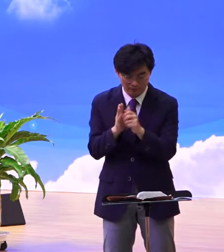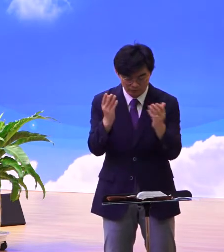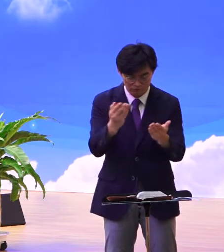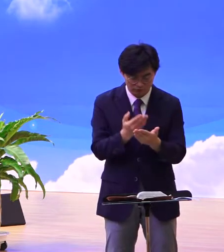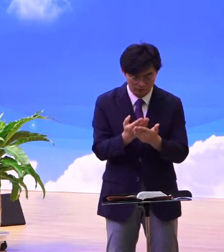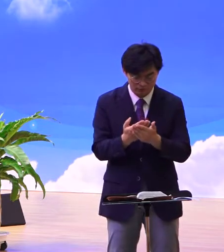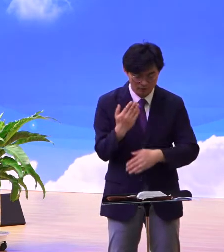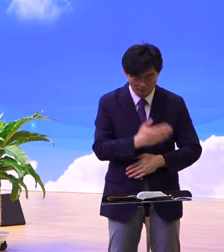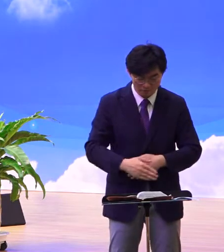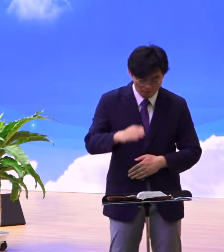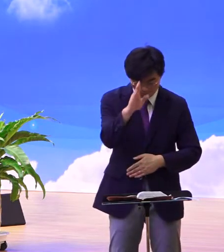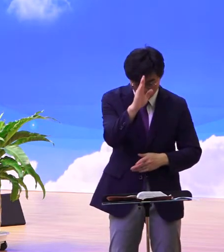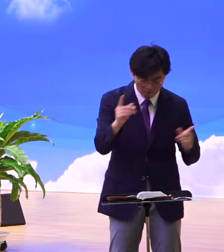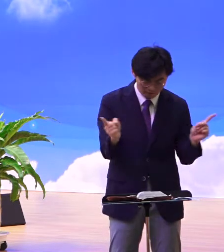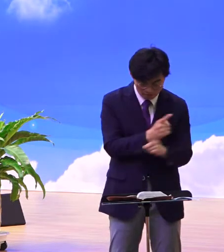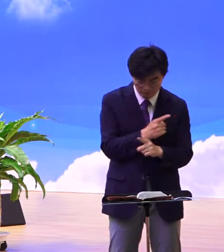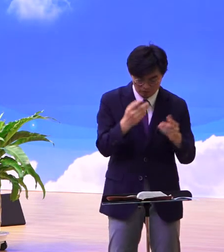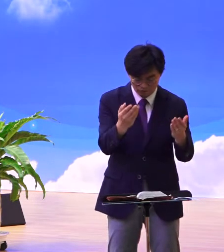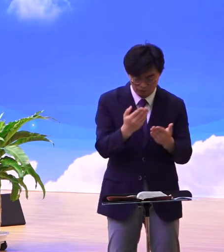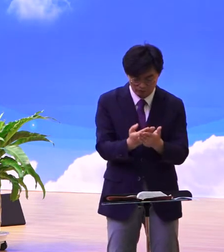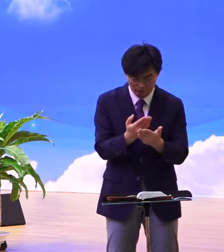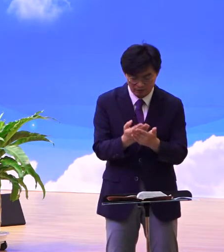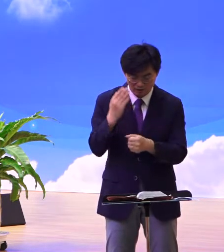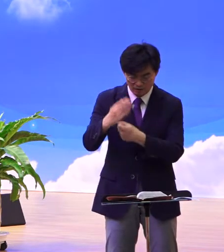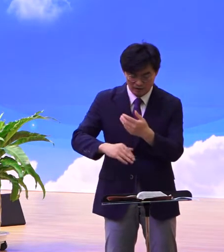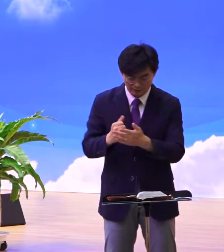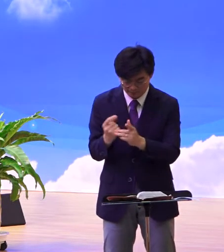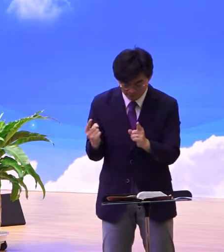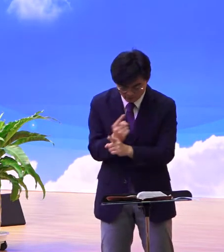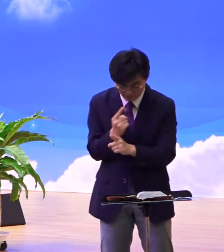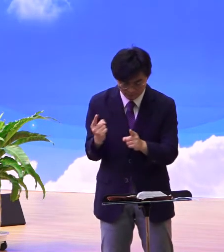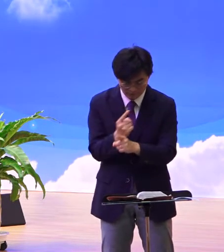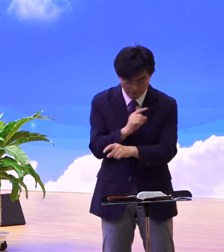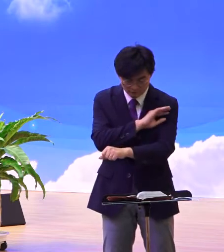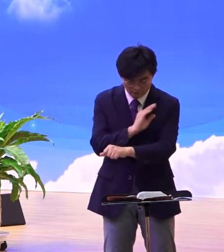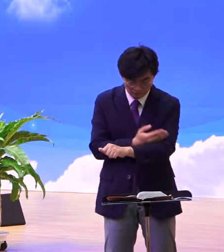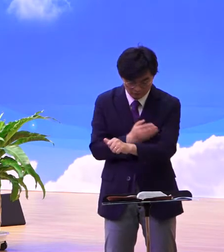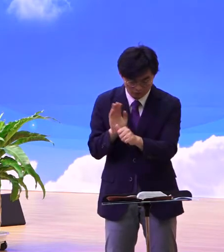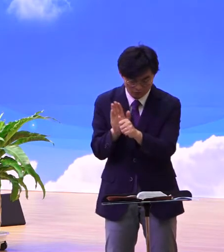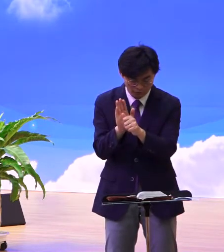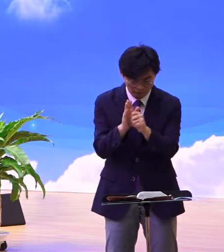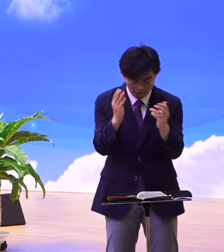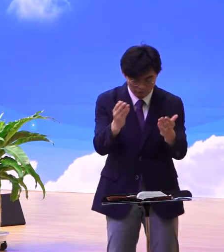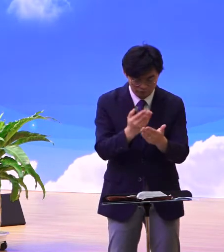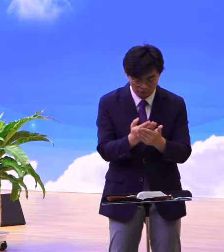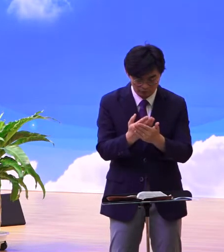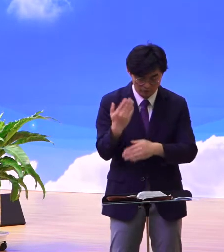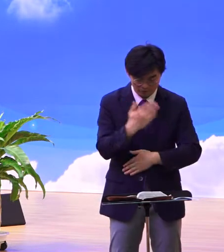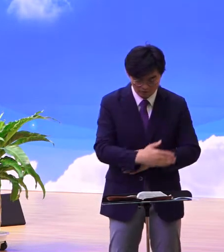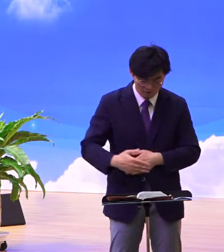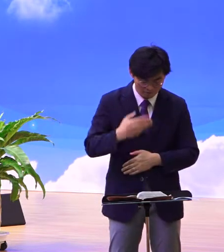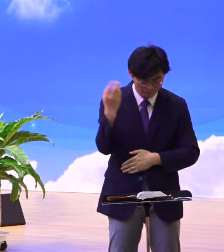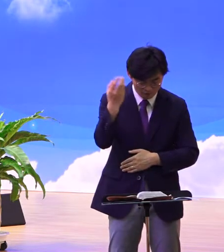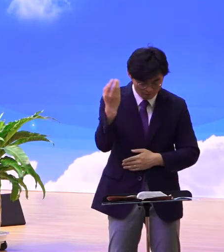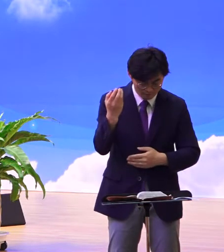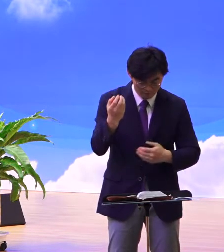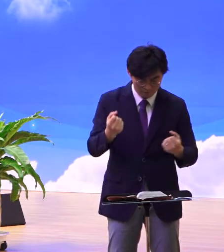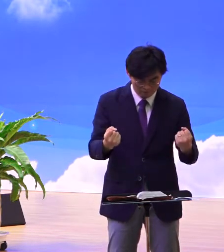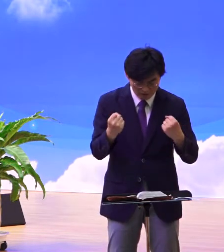육신의 그 질병 속에서 하나님의 치유하심을 경험하며 하나님의 사랑을 체험하며 영육간에 강건하여져서 하나님